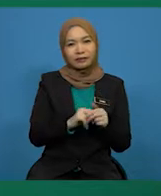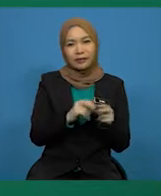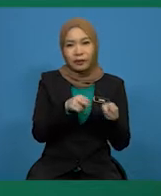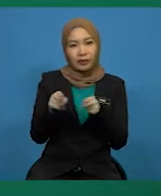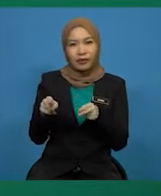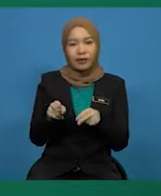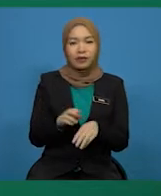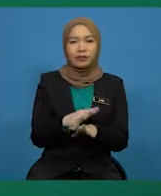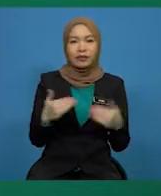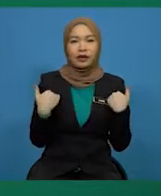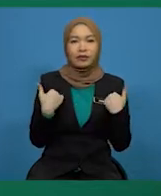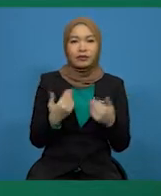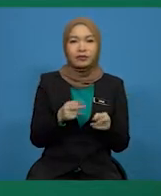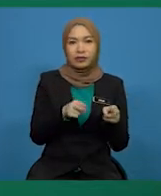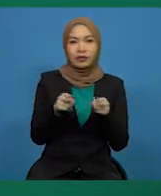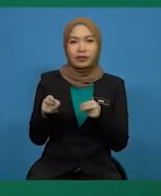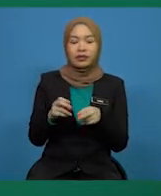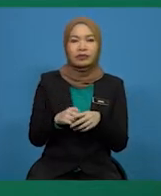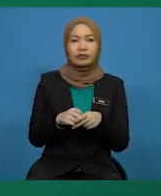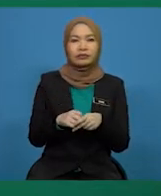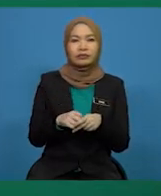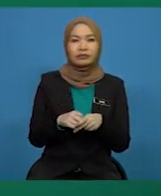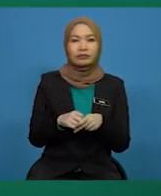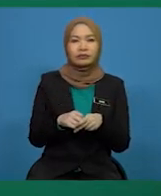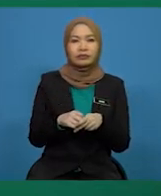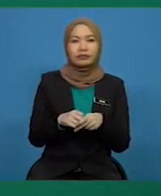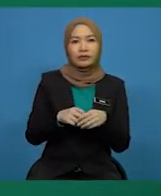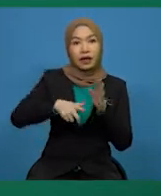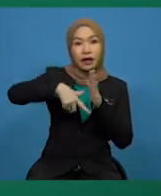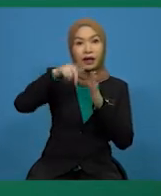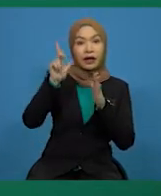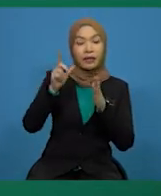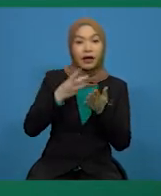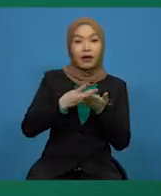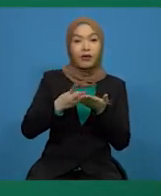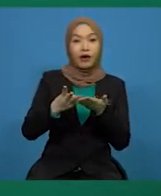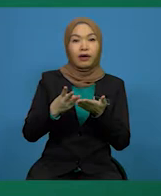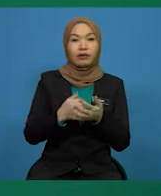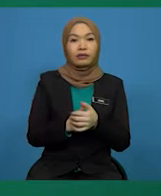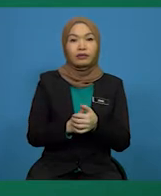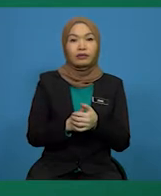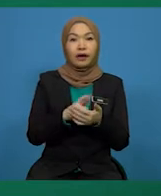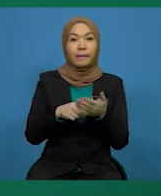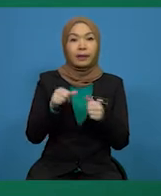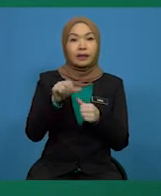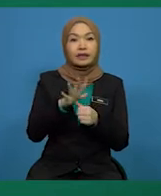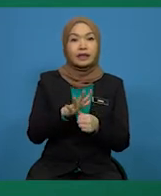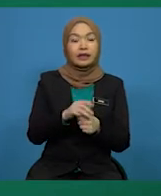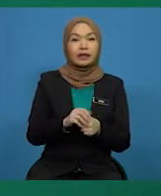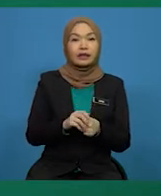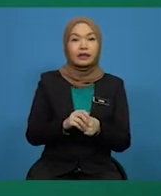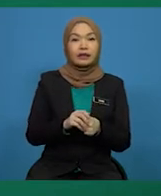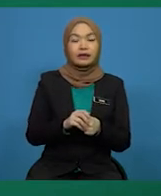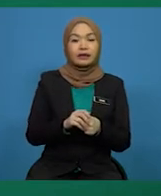kedua, situasi berlakunya lebihan penawaran wang. Apakah kesannya? Kita dapati bahawa kadar bunga akan